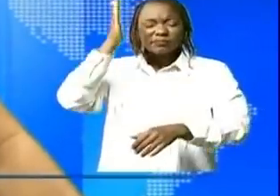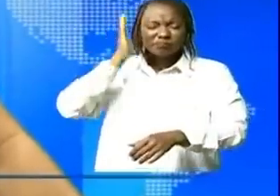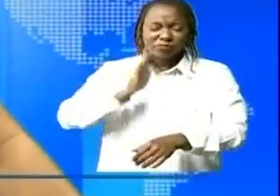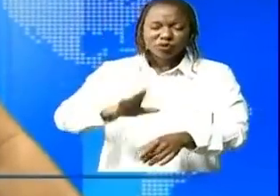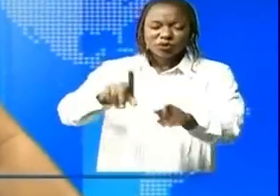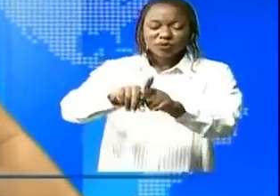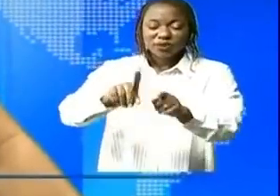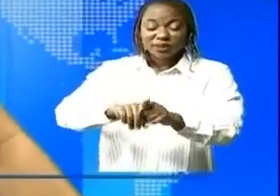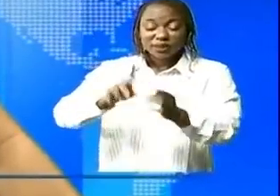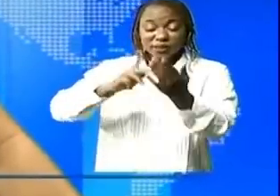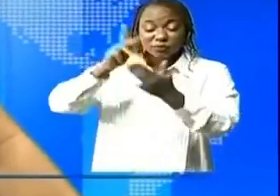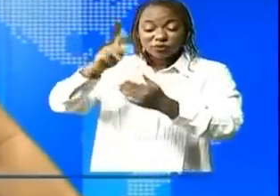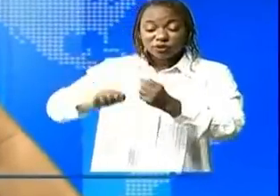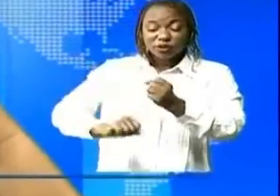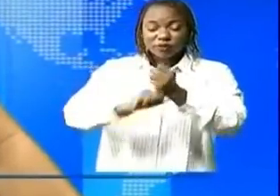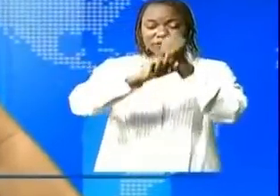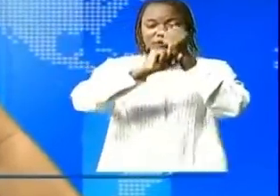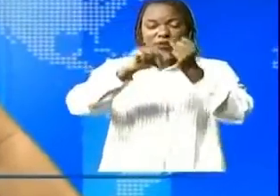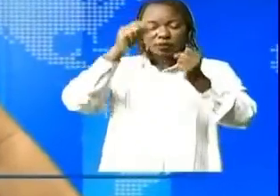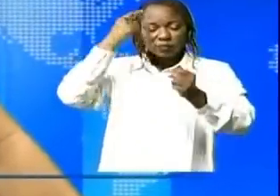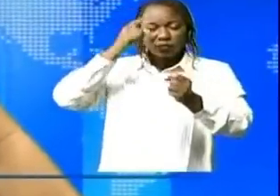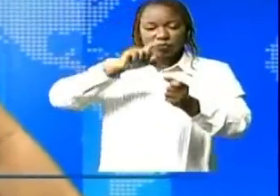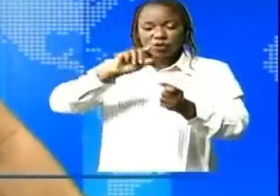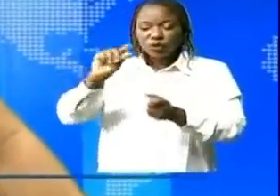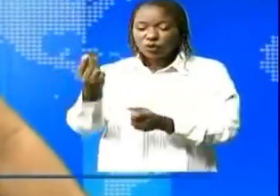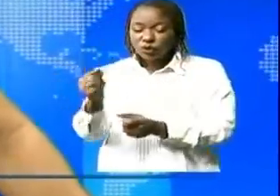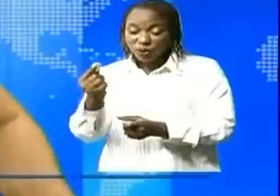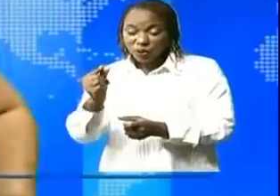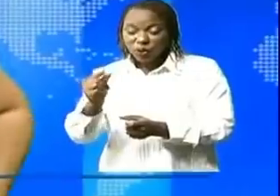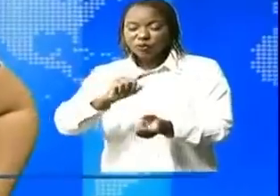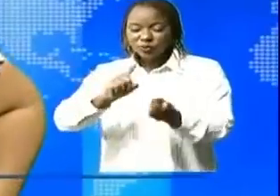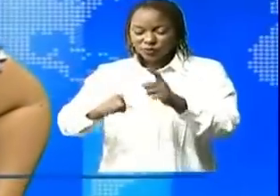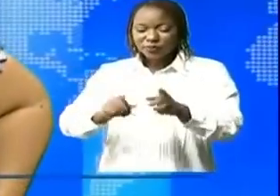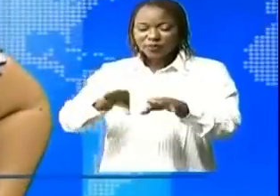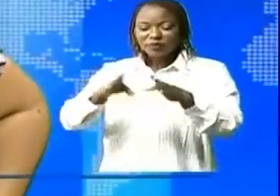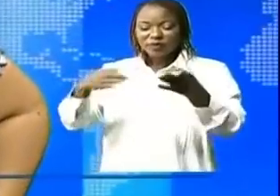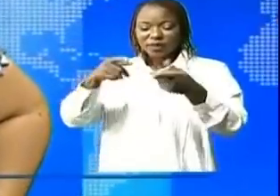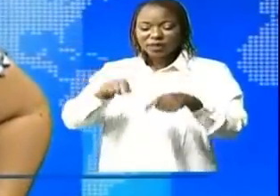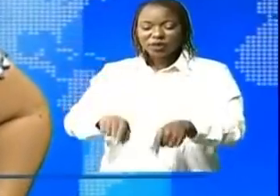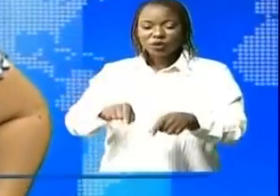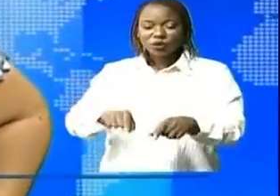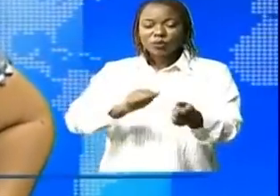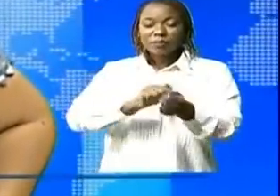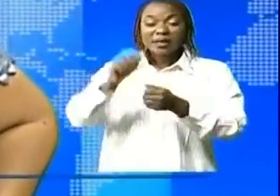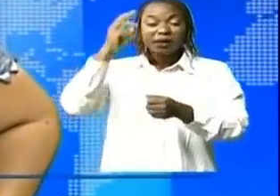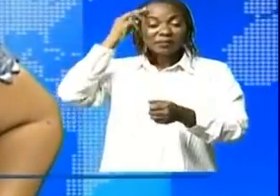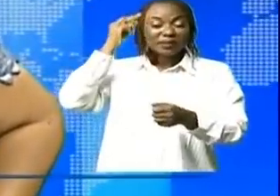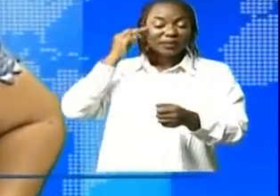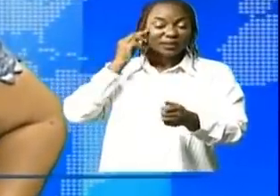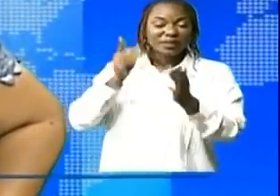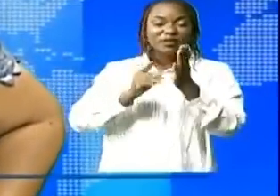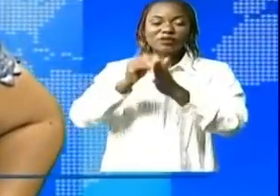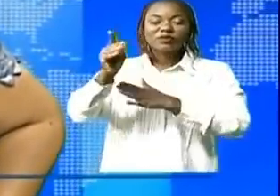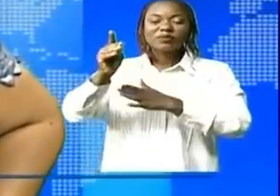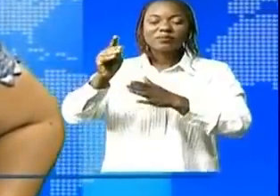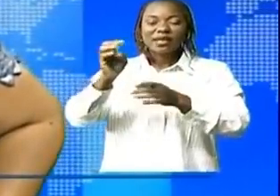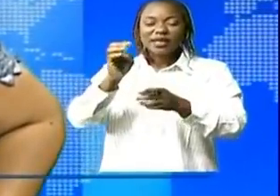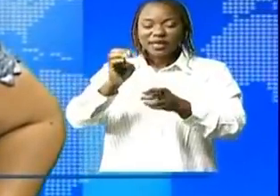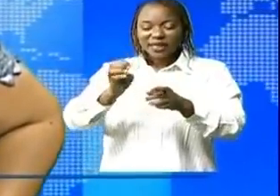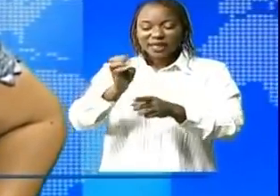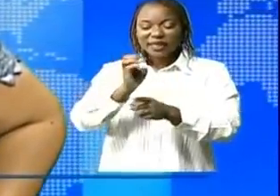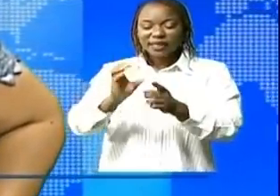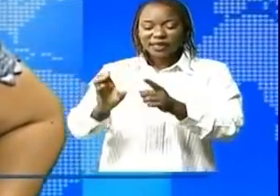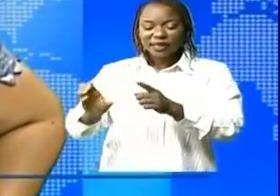de renforcement de l'offre des semences améliorées a été lancé à Kinshasa par le ministre du Développement rural, Patrick Michel Mokouy et